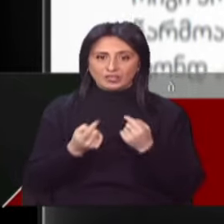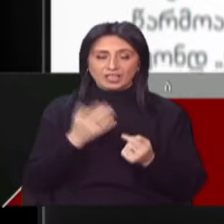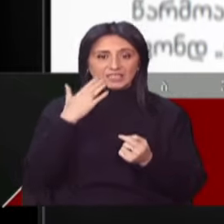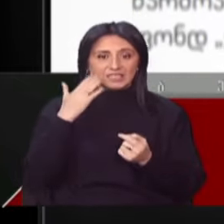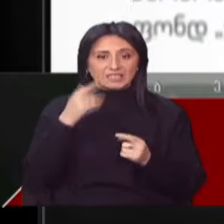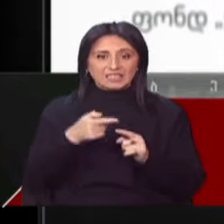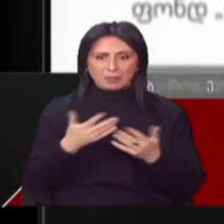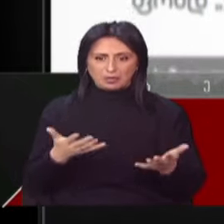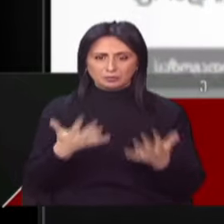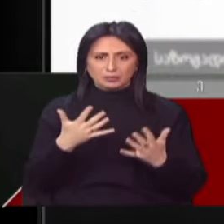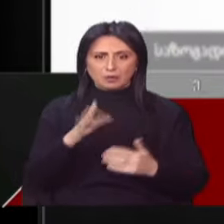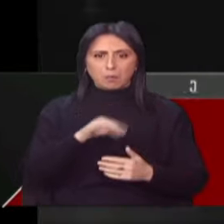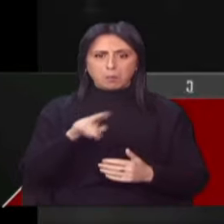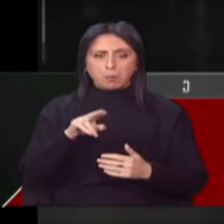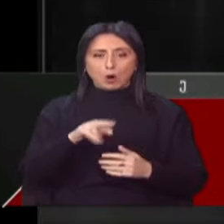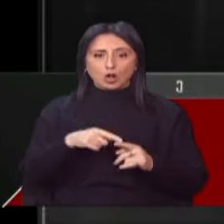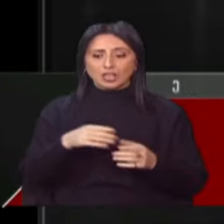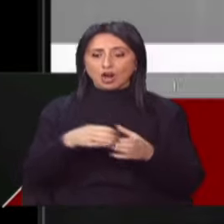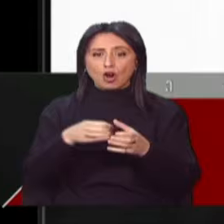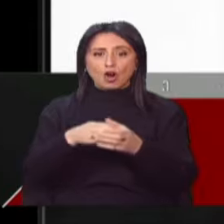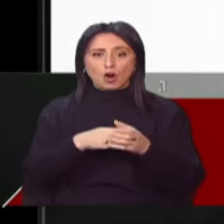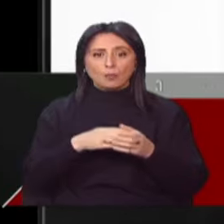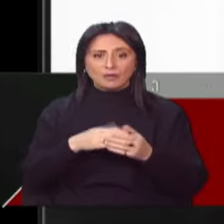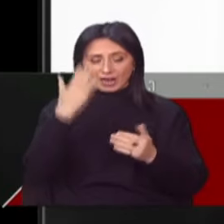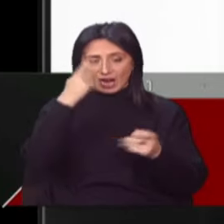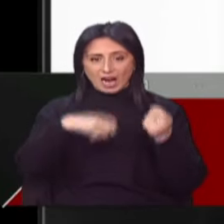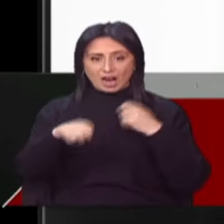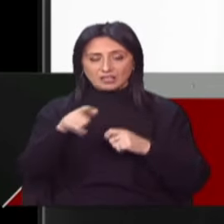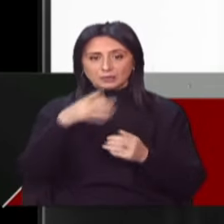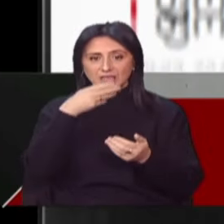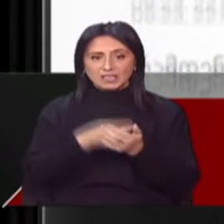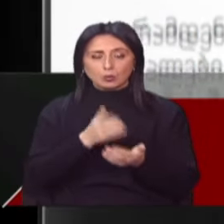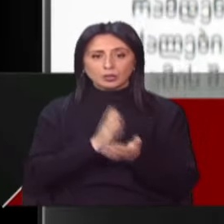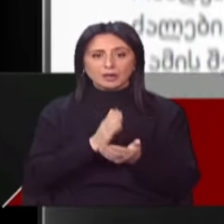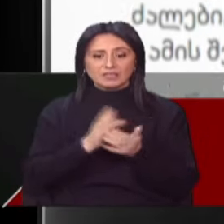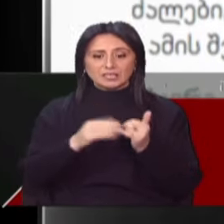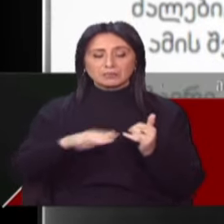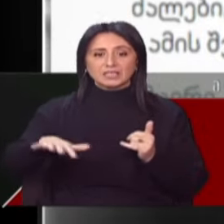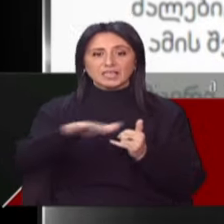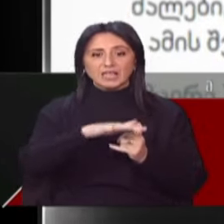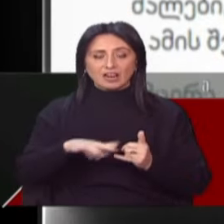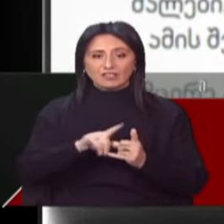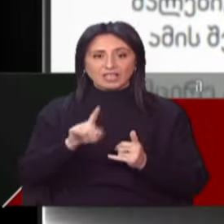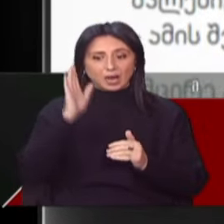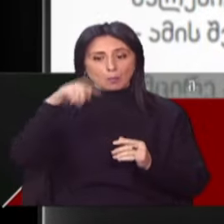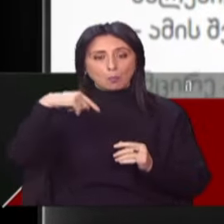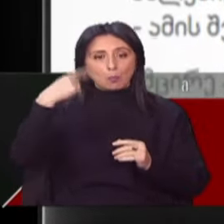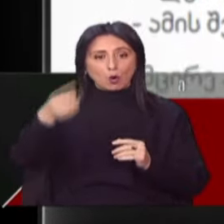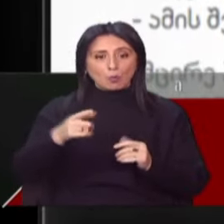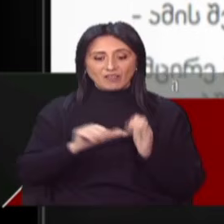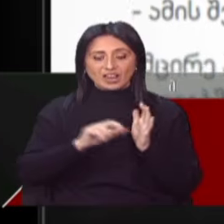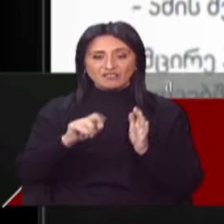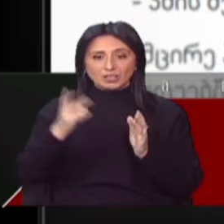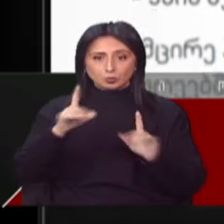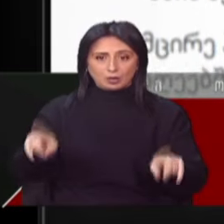Სიმართლე ზედაპირზეა, ფონდის შვილობილმა კომპანიებმა გაასხვისეს მათ საკუთრებაში არსებული მიწის ნაკვეთი, რაზეც მომავალმა ინვესტორმა